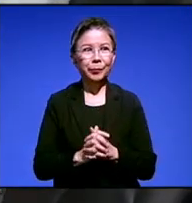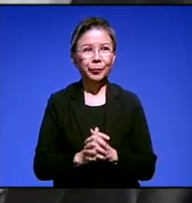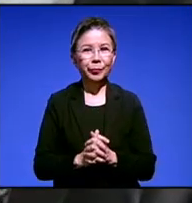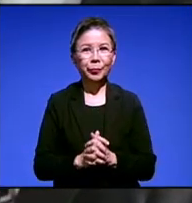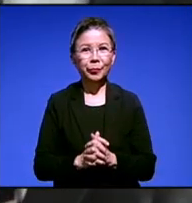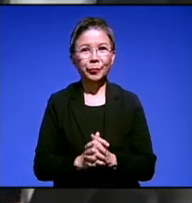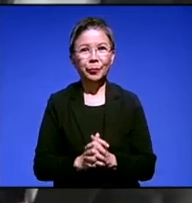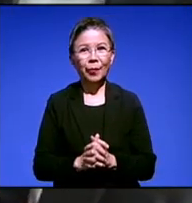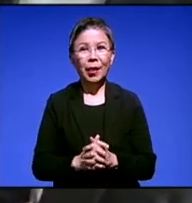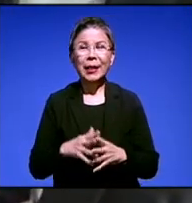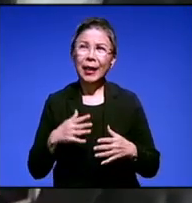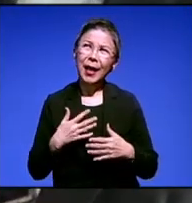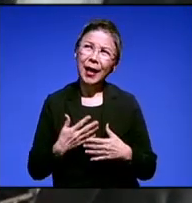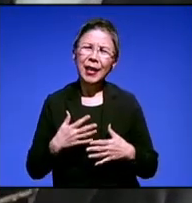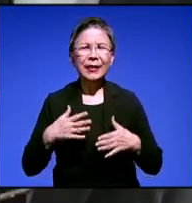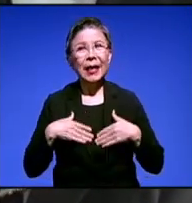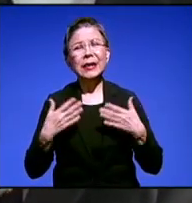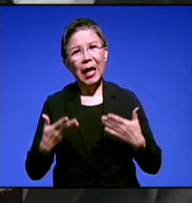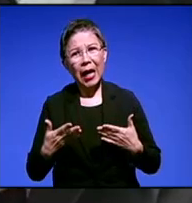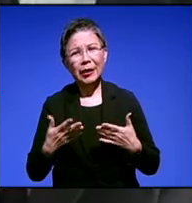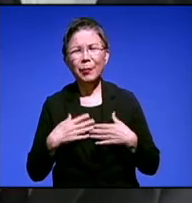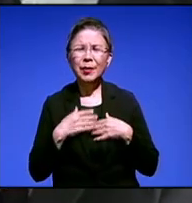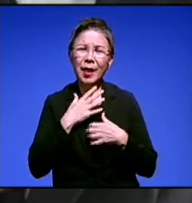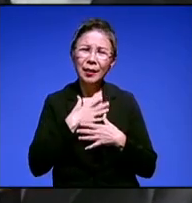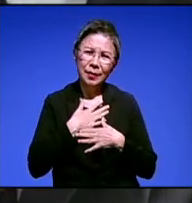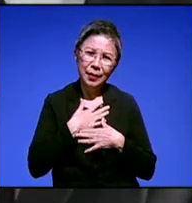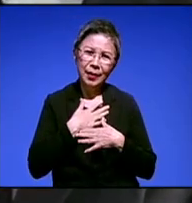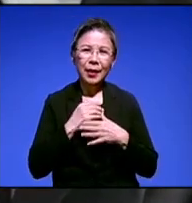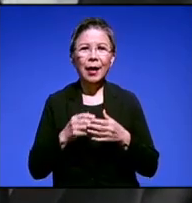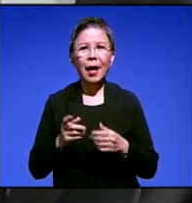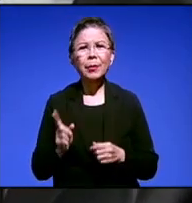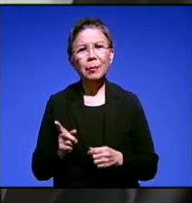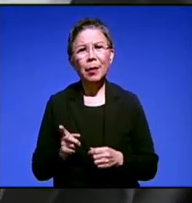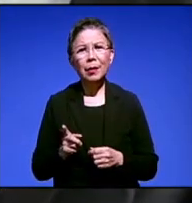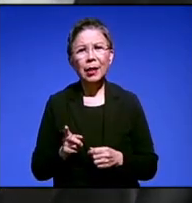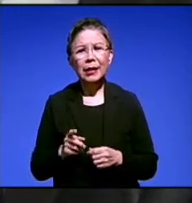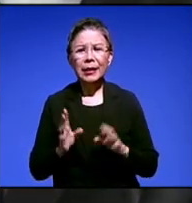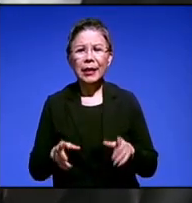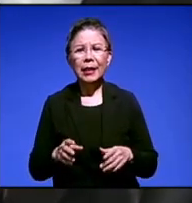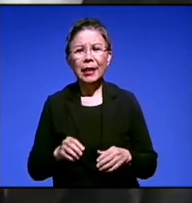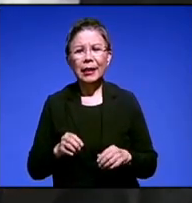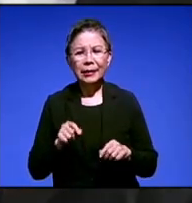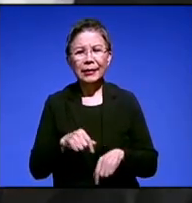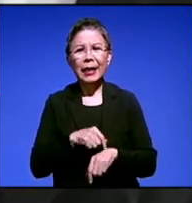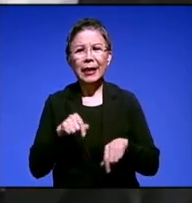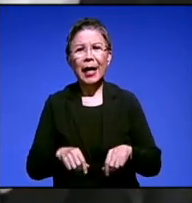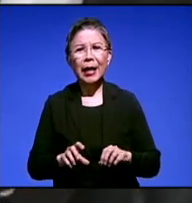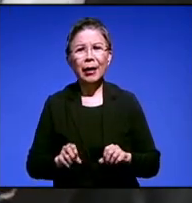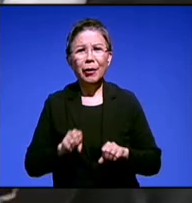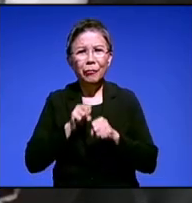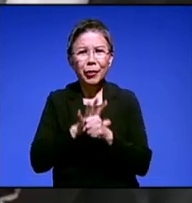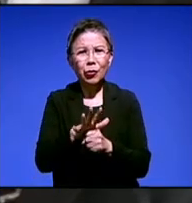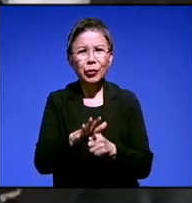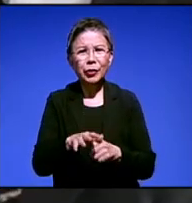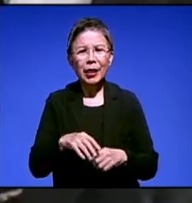ya, senang juga ada rasa prihatin soalnya di tengah virus ini kita semua apa